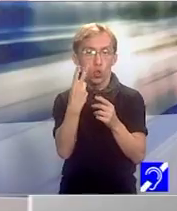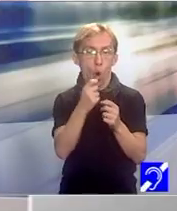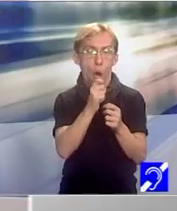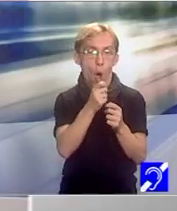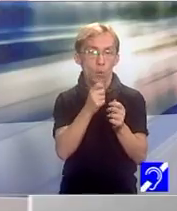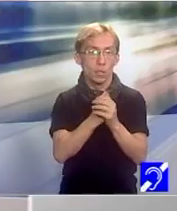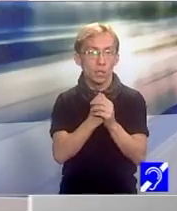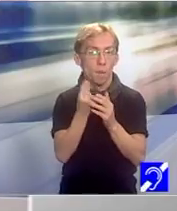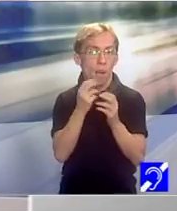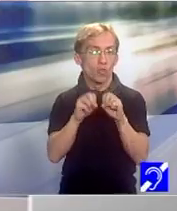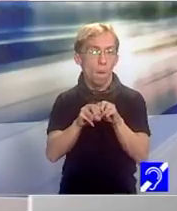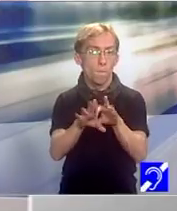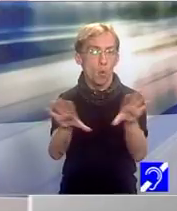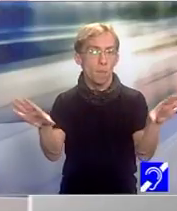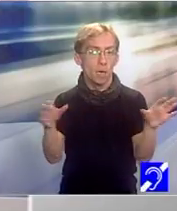pentru cromoglicat.